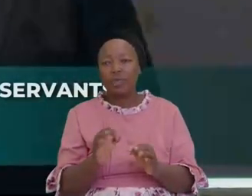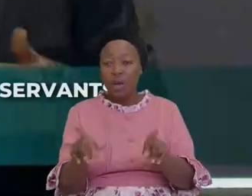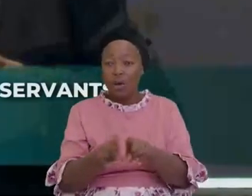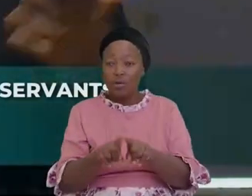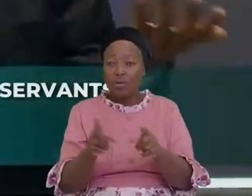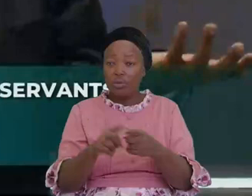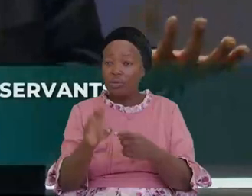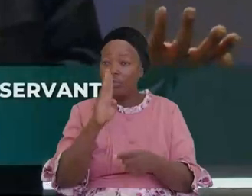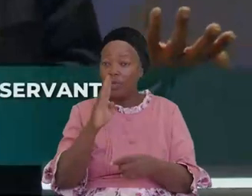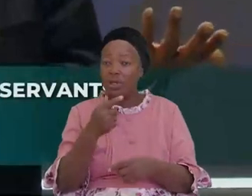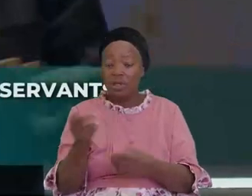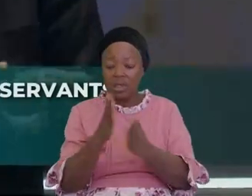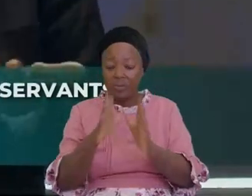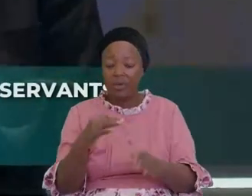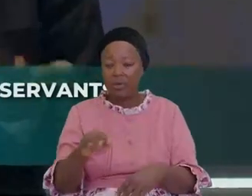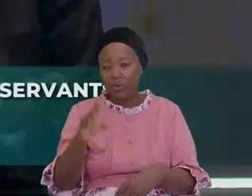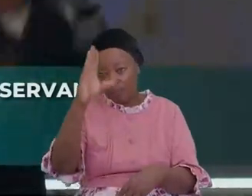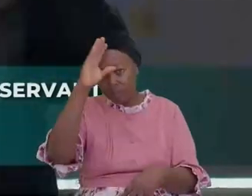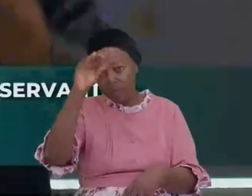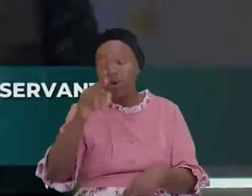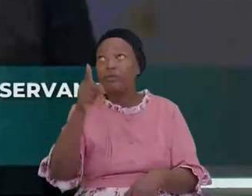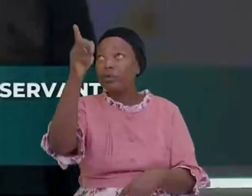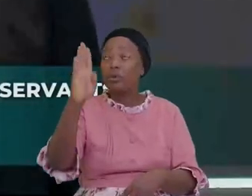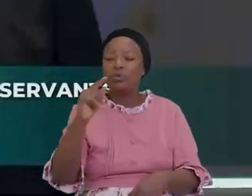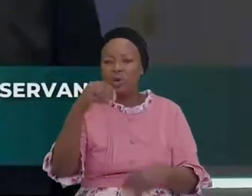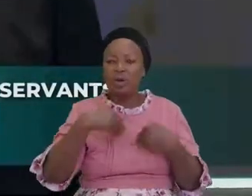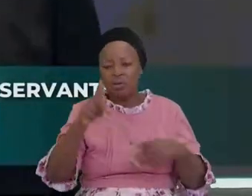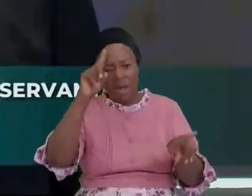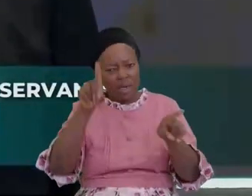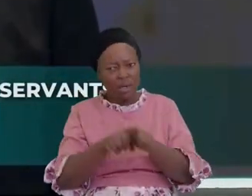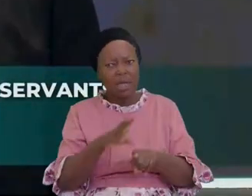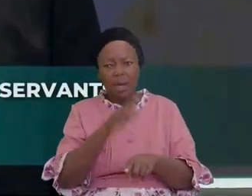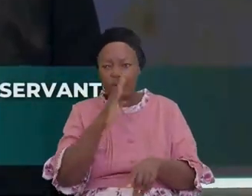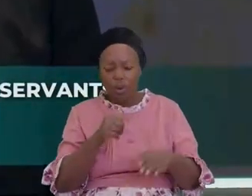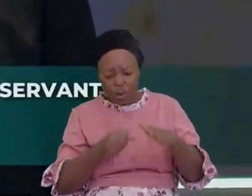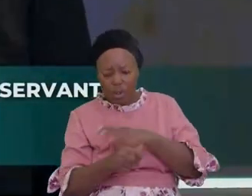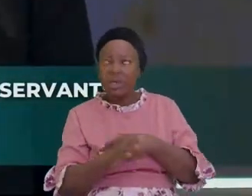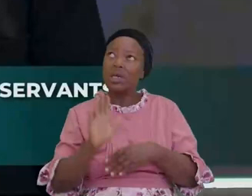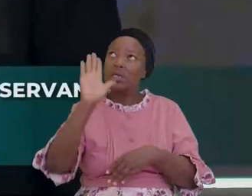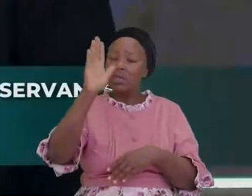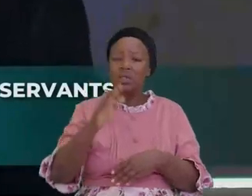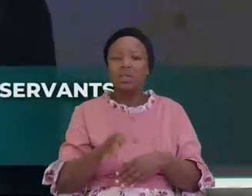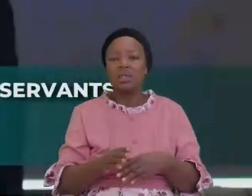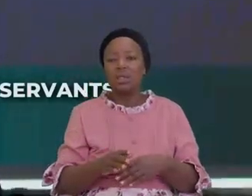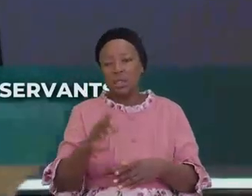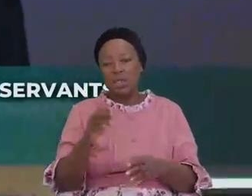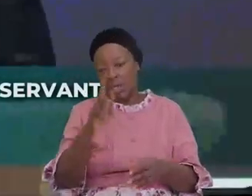même être serviteur de Dieu. Vous devez être sous sa volonté.